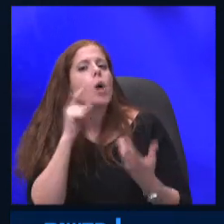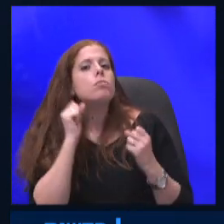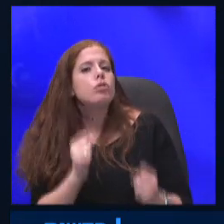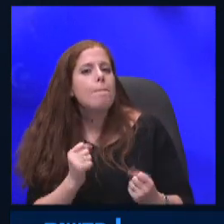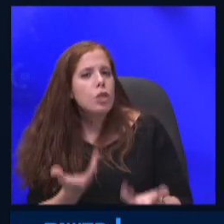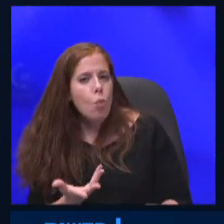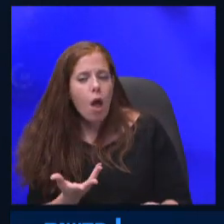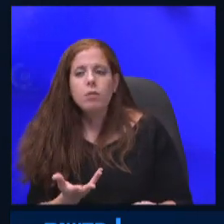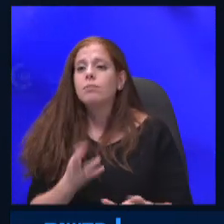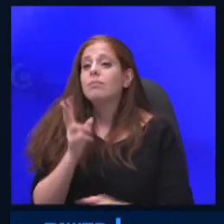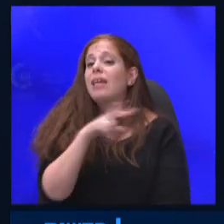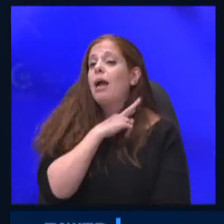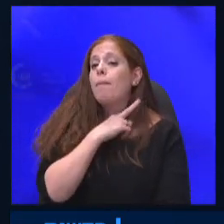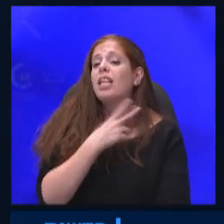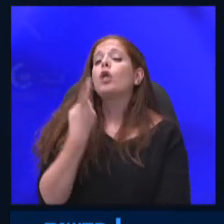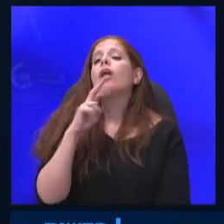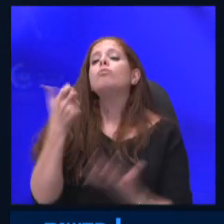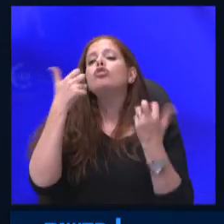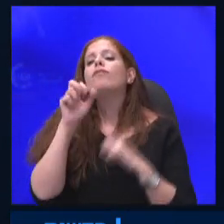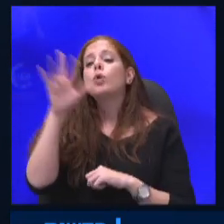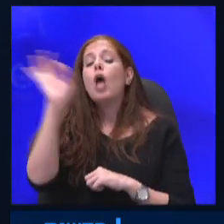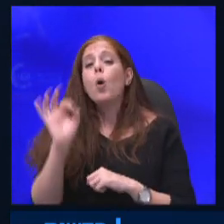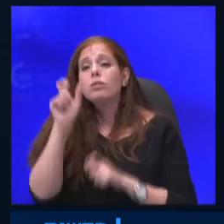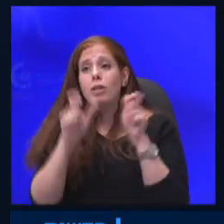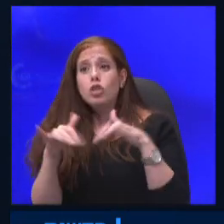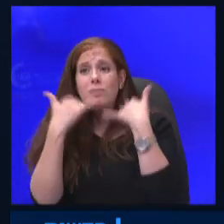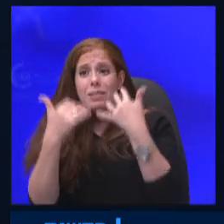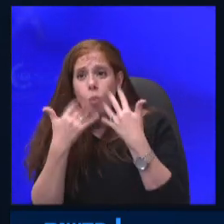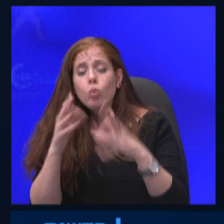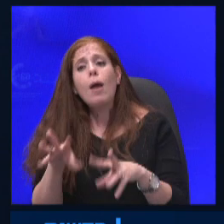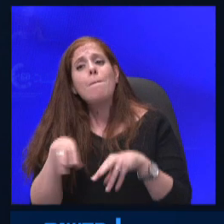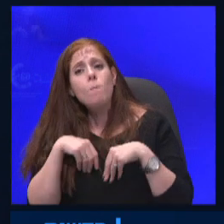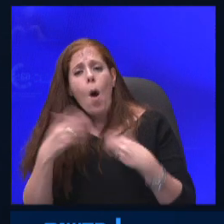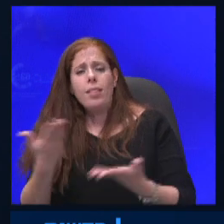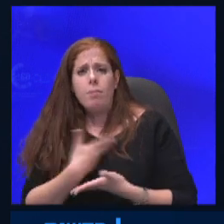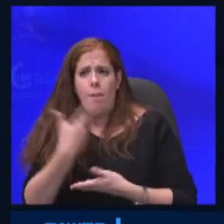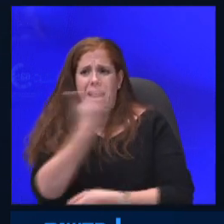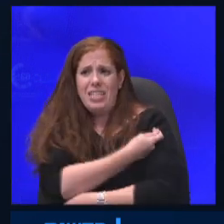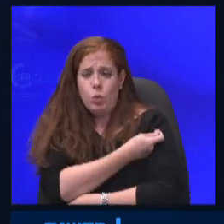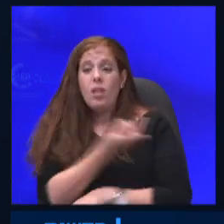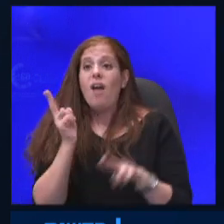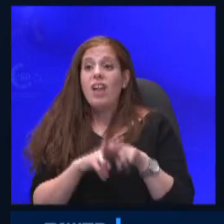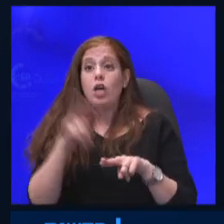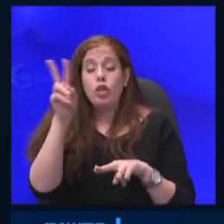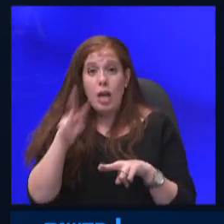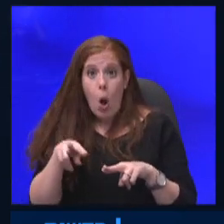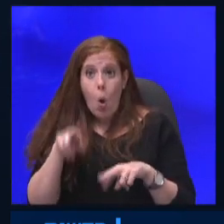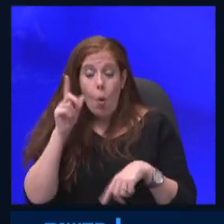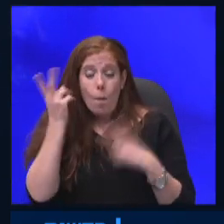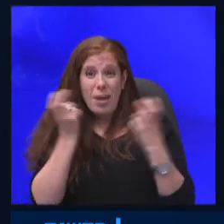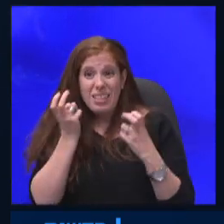יותר מ-63% מהאנשים סיפרו שהם מוכנים לקבל חיסון. אבל אחרי שקראו מידע שגוי ברשת, השיעור